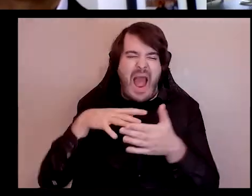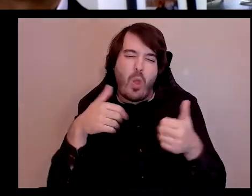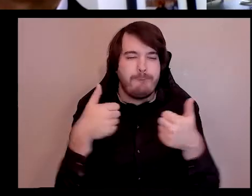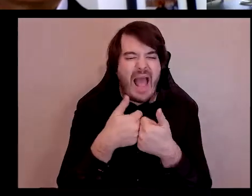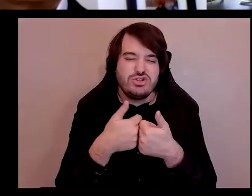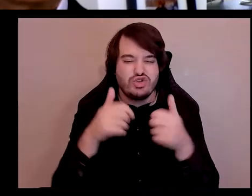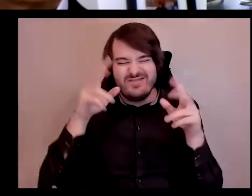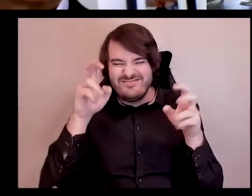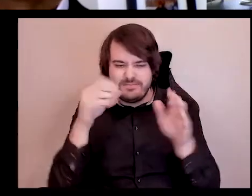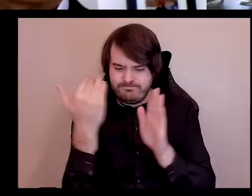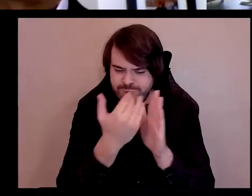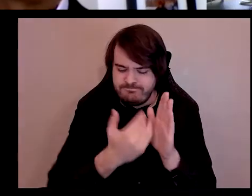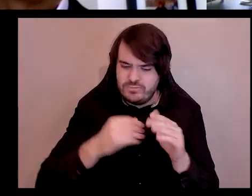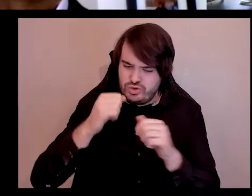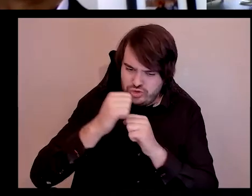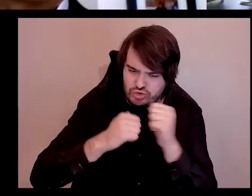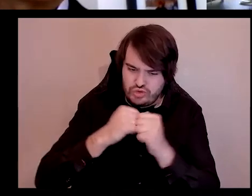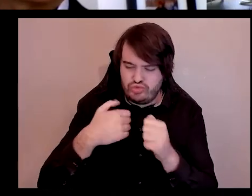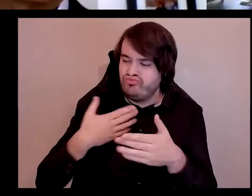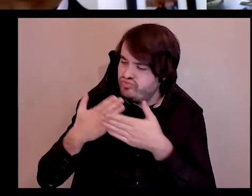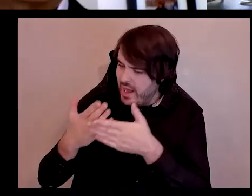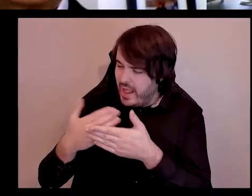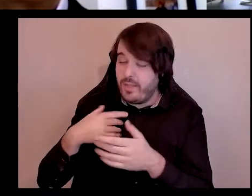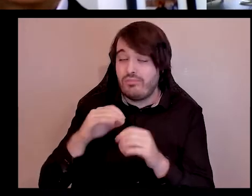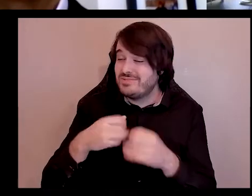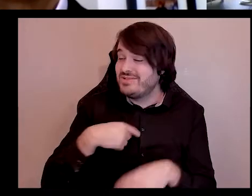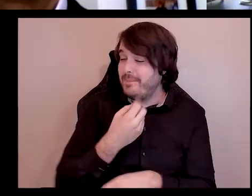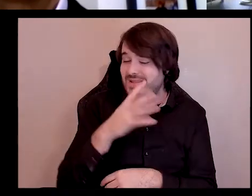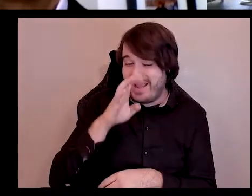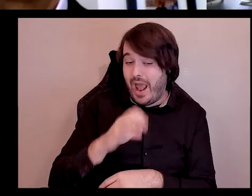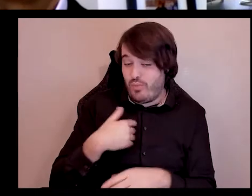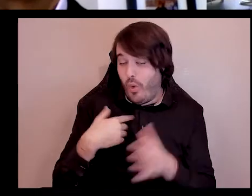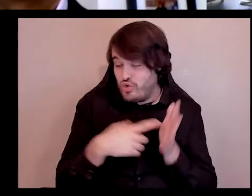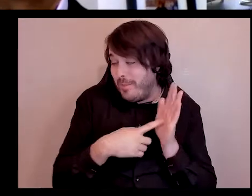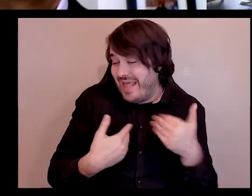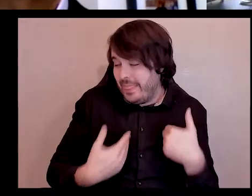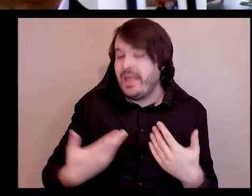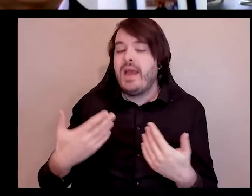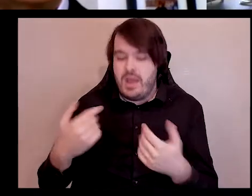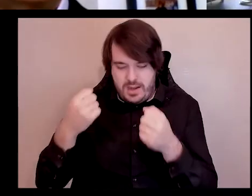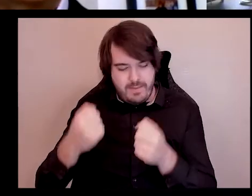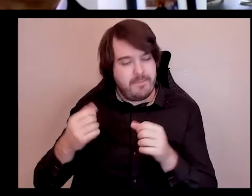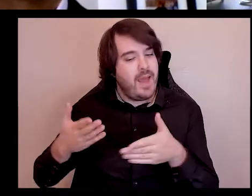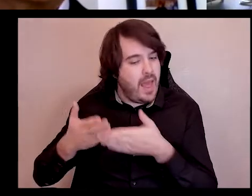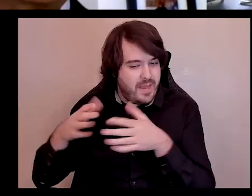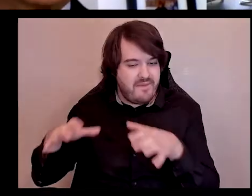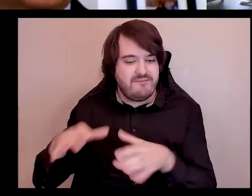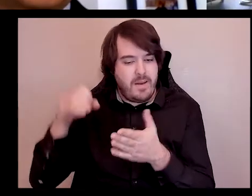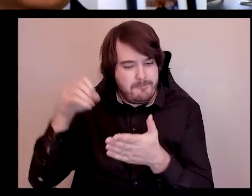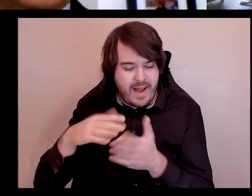s'épuiser dans les efforts. Donc, un objectif, un plan de match, préférablement être accompagné